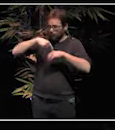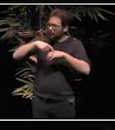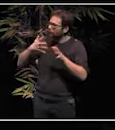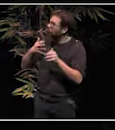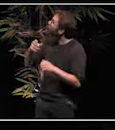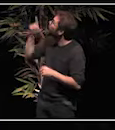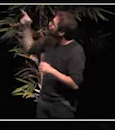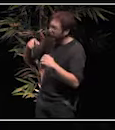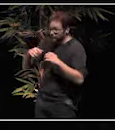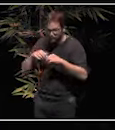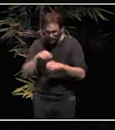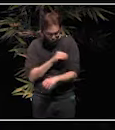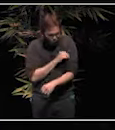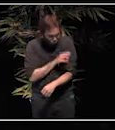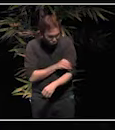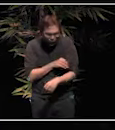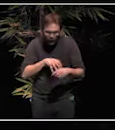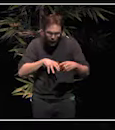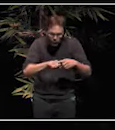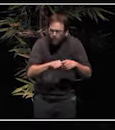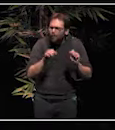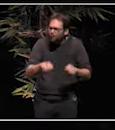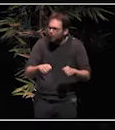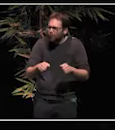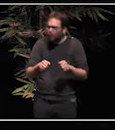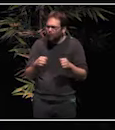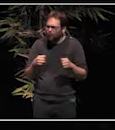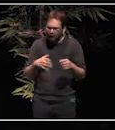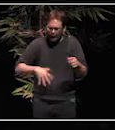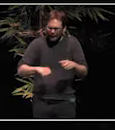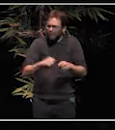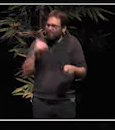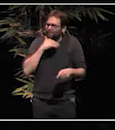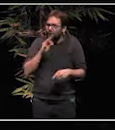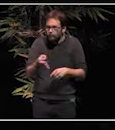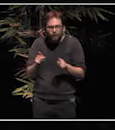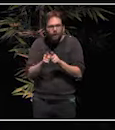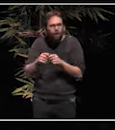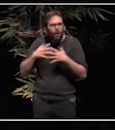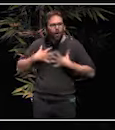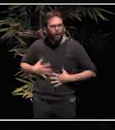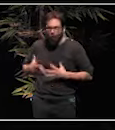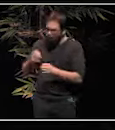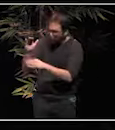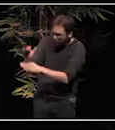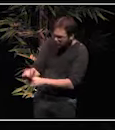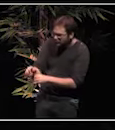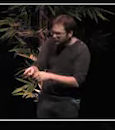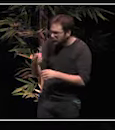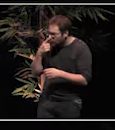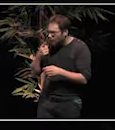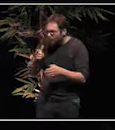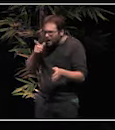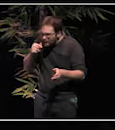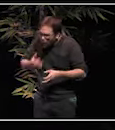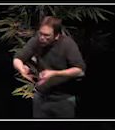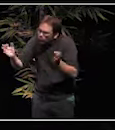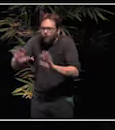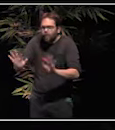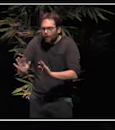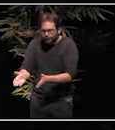à activer ses fibres musculaires. Donc ça diminue tout de suite, comme si le corps cherchait en fait à se protéger en empêchant d'aller trop loin dans l'effort. Mais ce